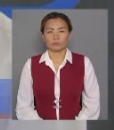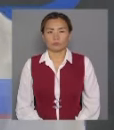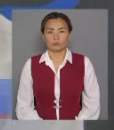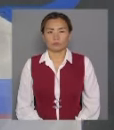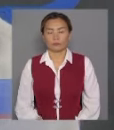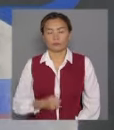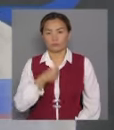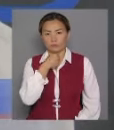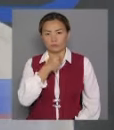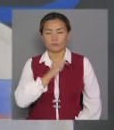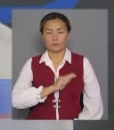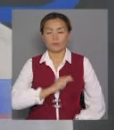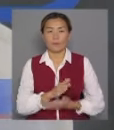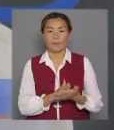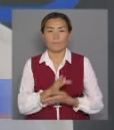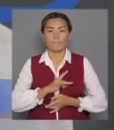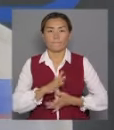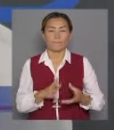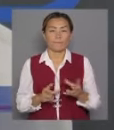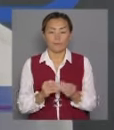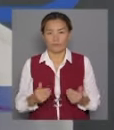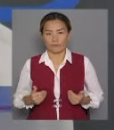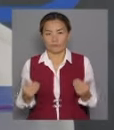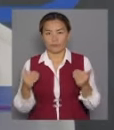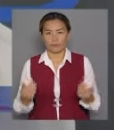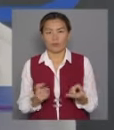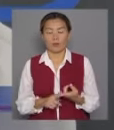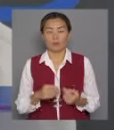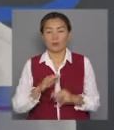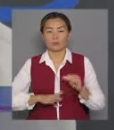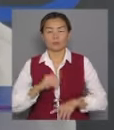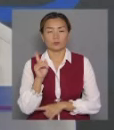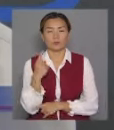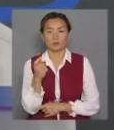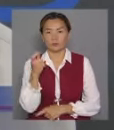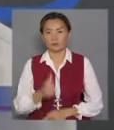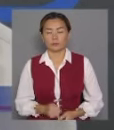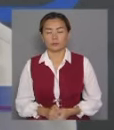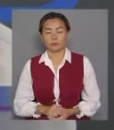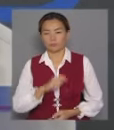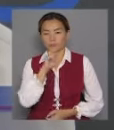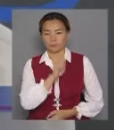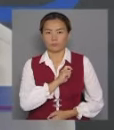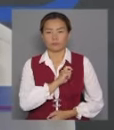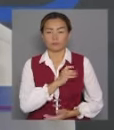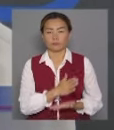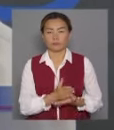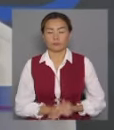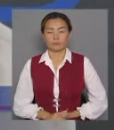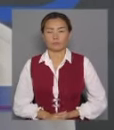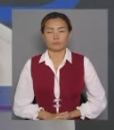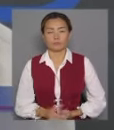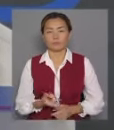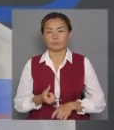Бұқаралық ақпарат құралдары қызметкерлерінің кәсіби мерекесіне орай ақпарат саласының үздігі төсбелгісімен марапатталып жатырмын.